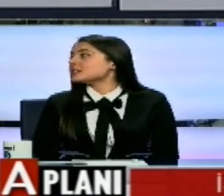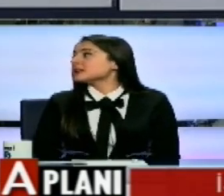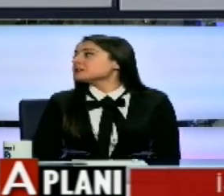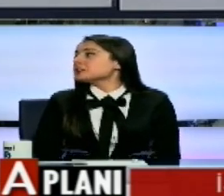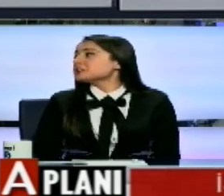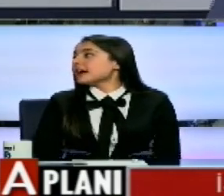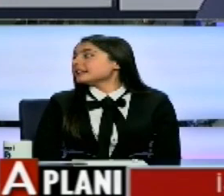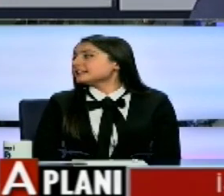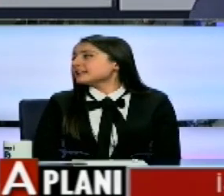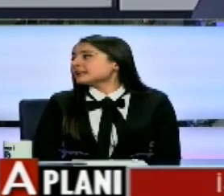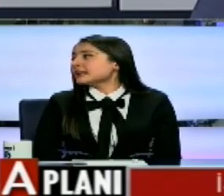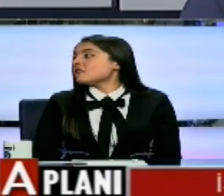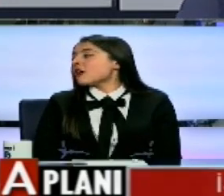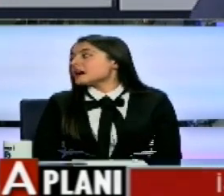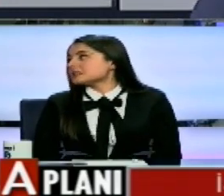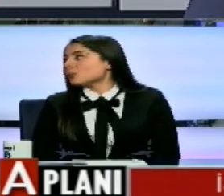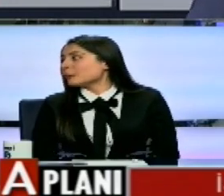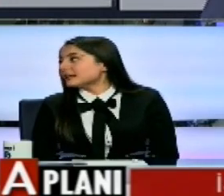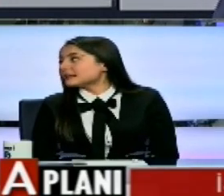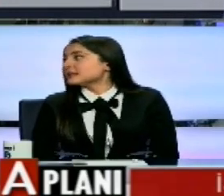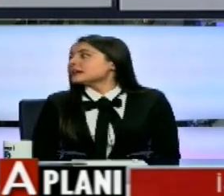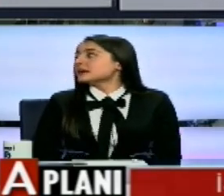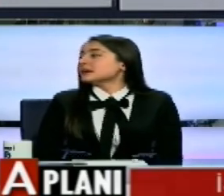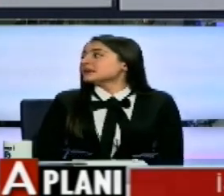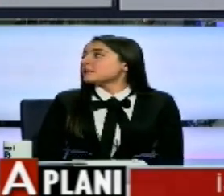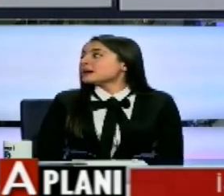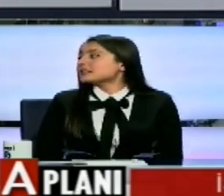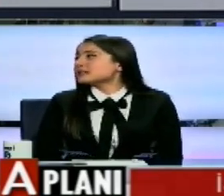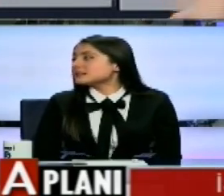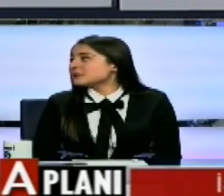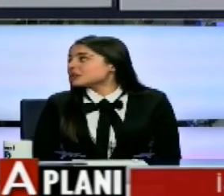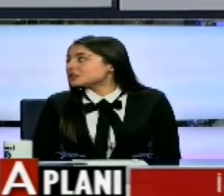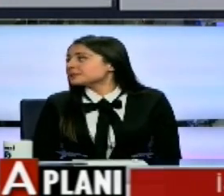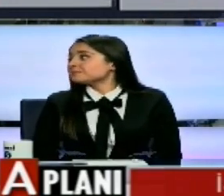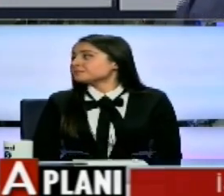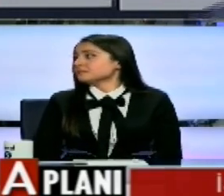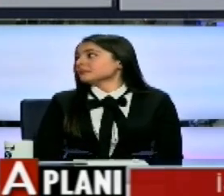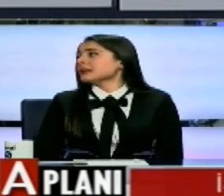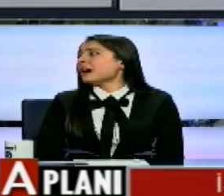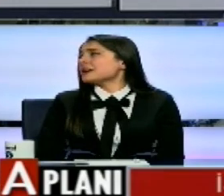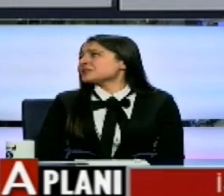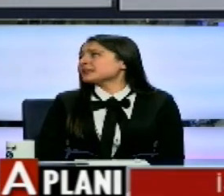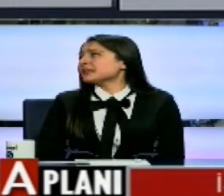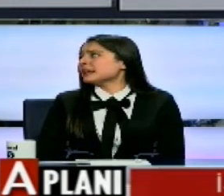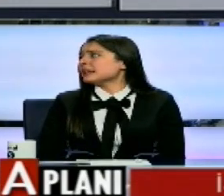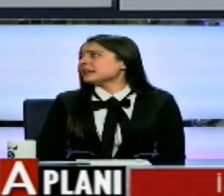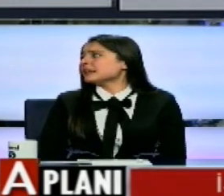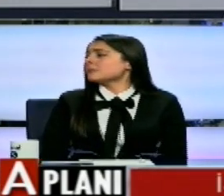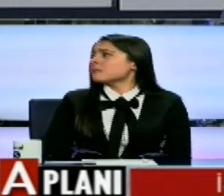için işaret diliyle vaaz olabilir, namaz kıldırmak için aynı